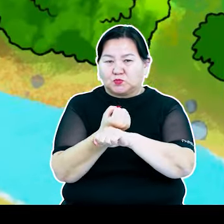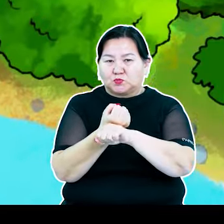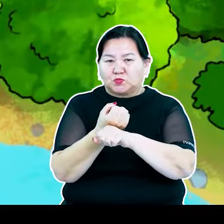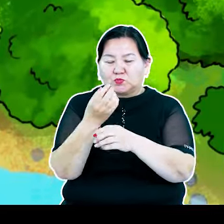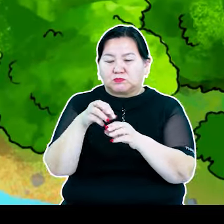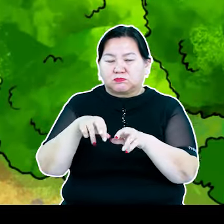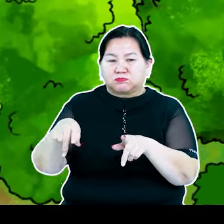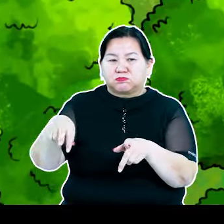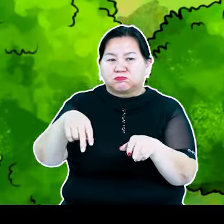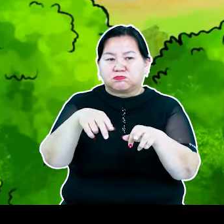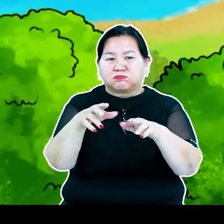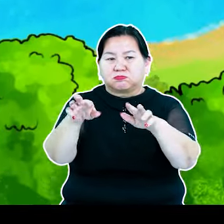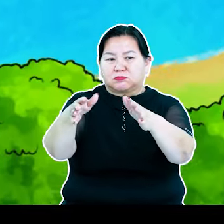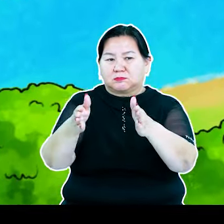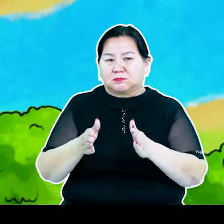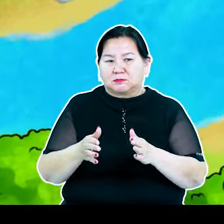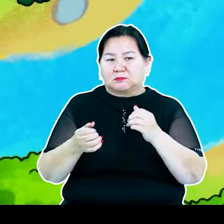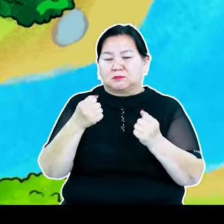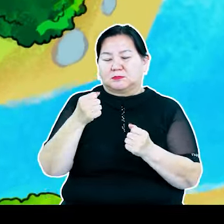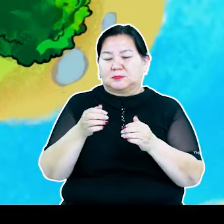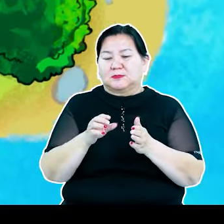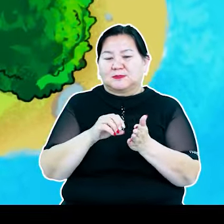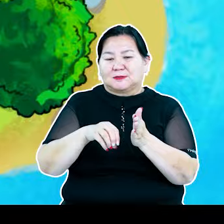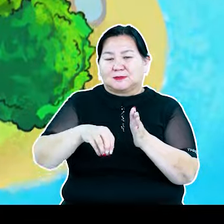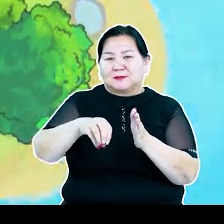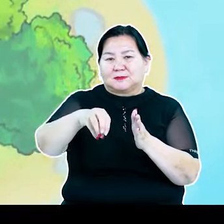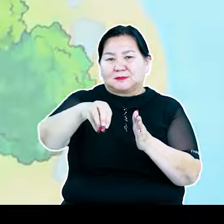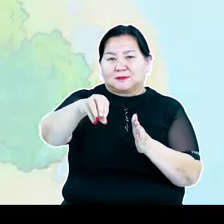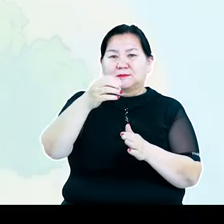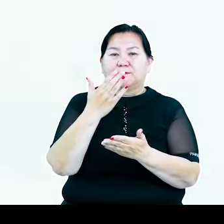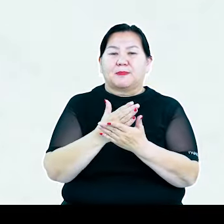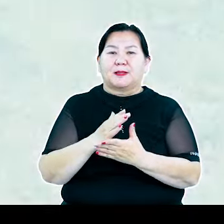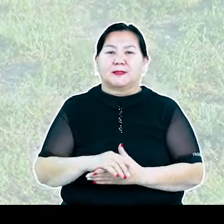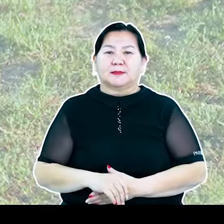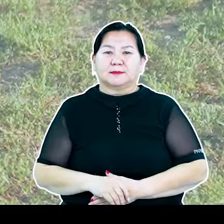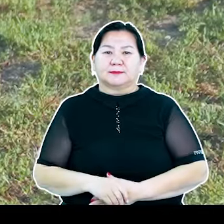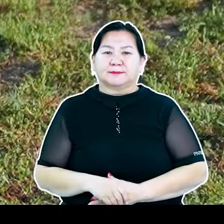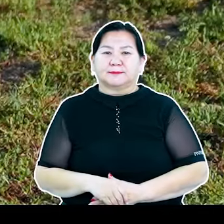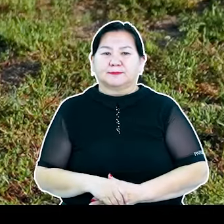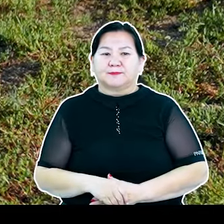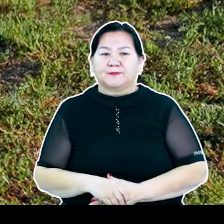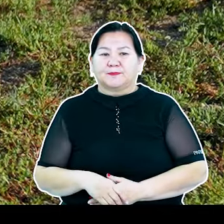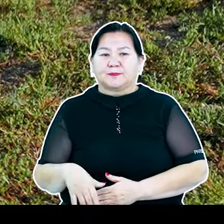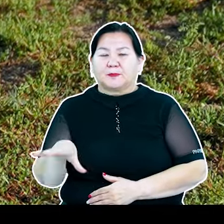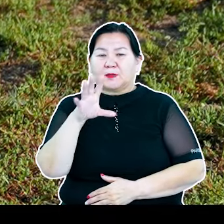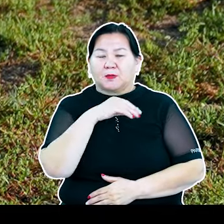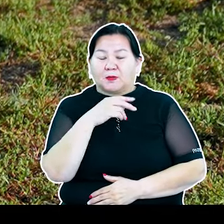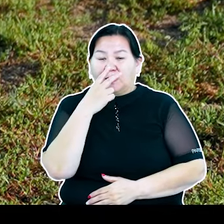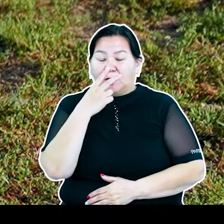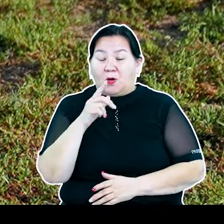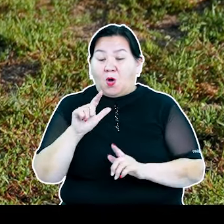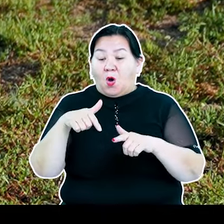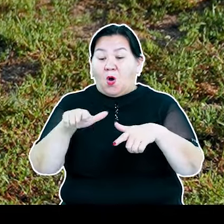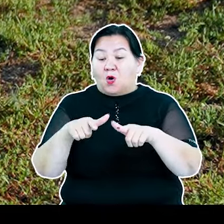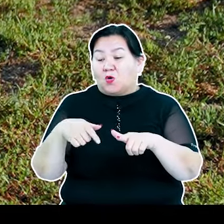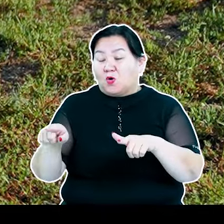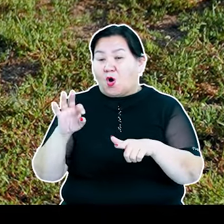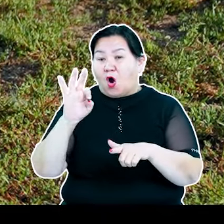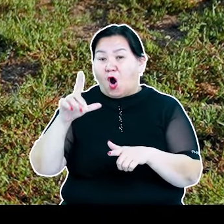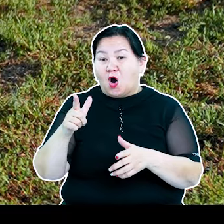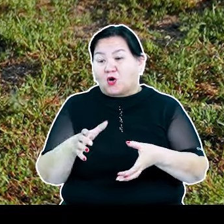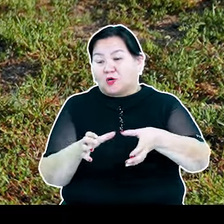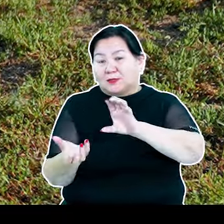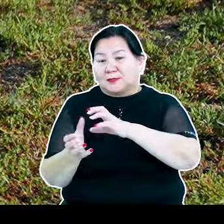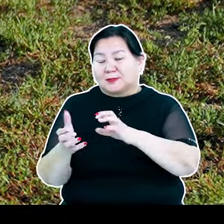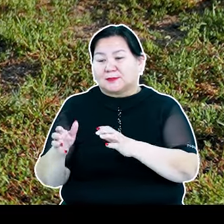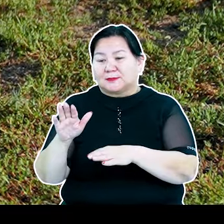хүчилтээр явган хүн машин зорчих зам гаргаж хамгаалдаг байна. Бүгдээрээ хамгийн эхлээд гол орчмынхаа хог